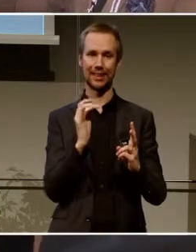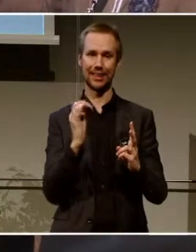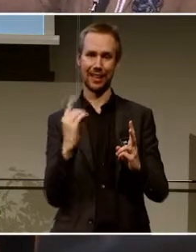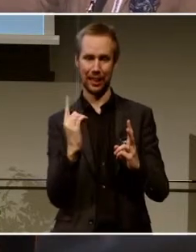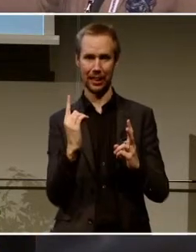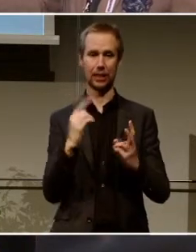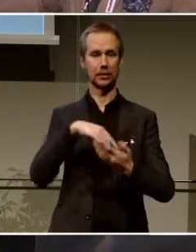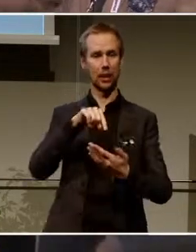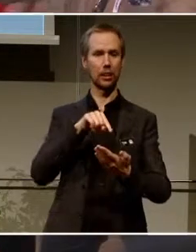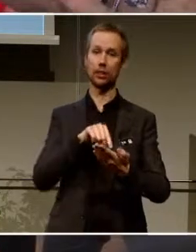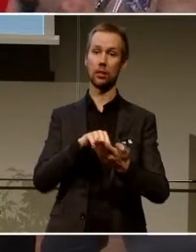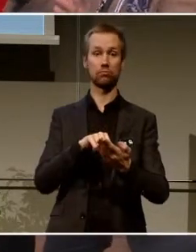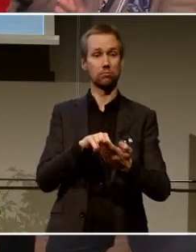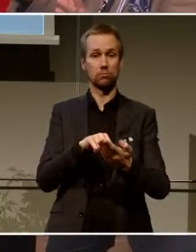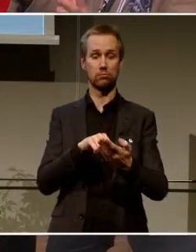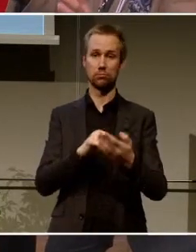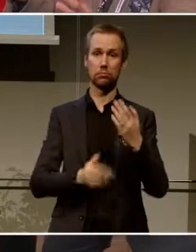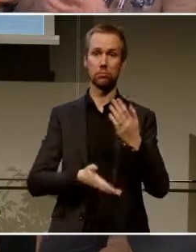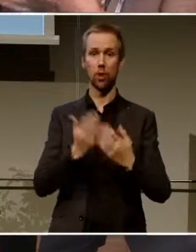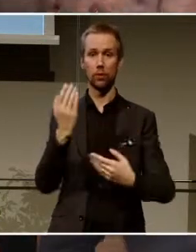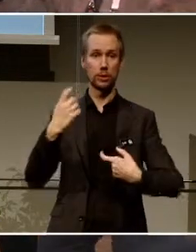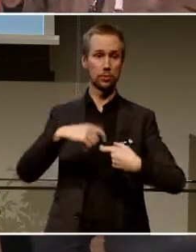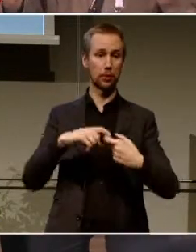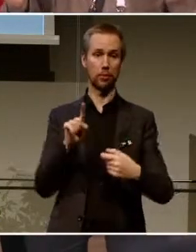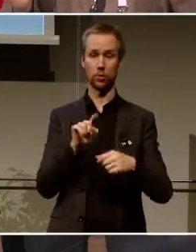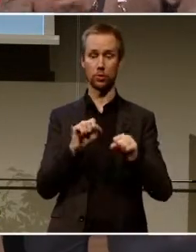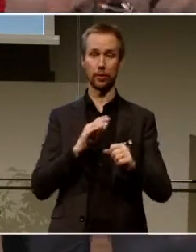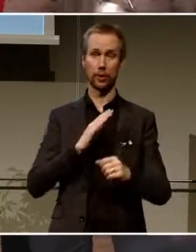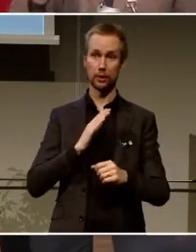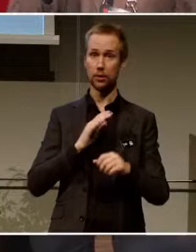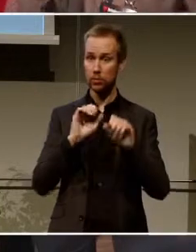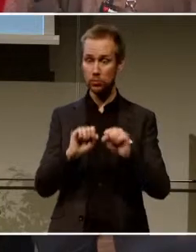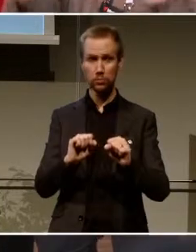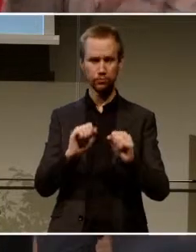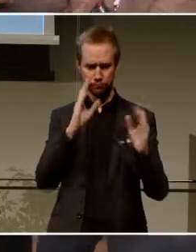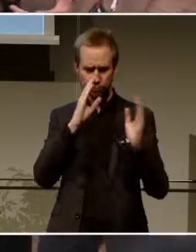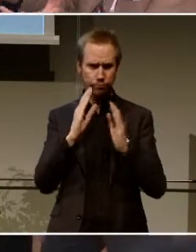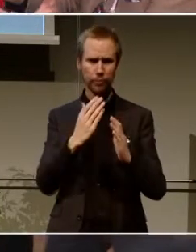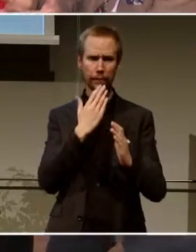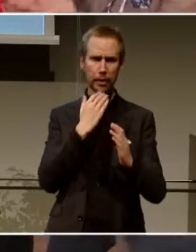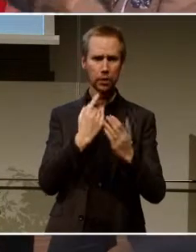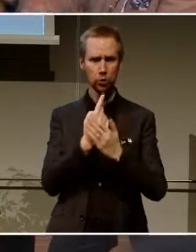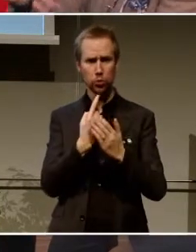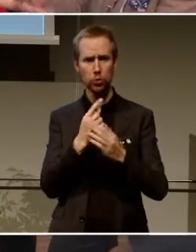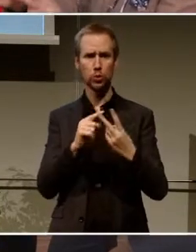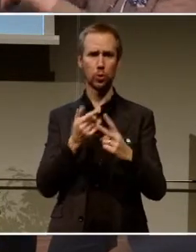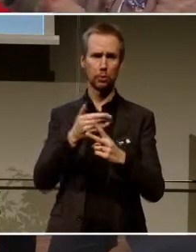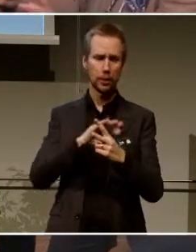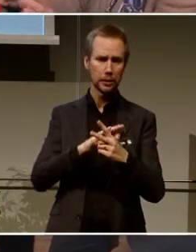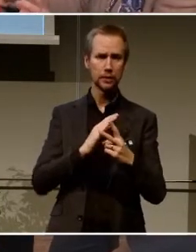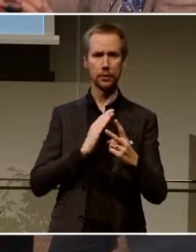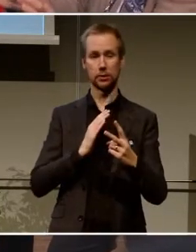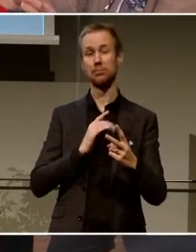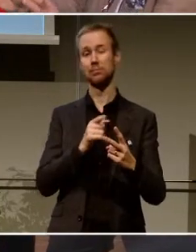ställen utifrån alltså sammanhanget. Får man ju titta på vilka resurser har vi och vilken kompetens finns just här. För det kommer ju styra lite